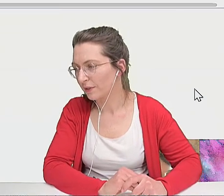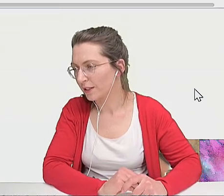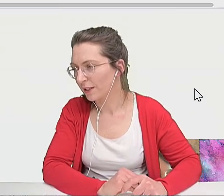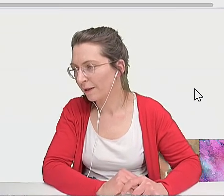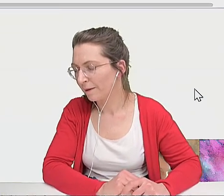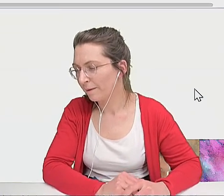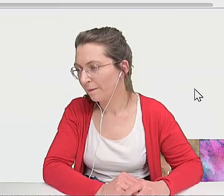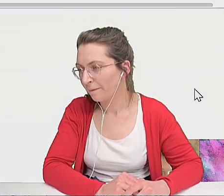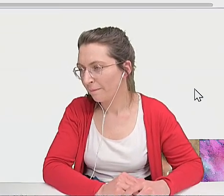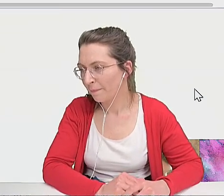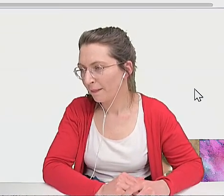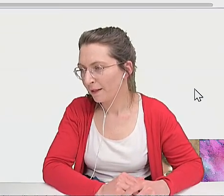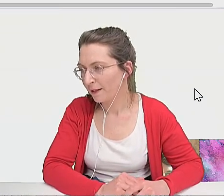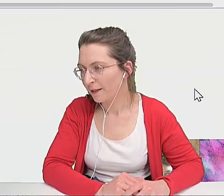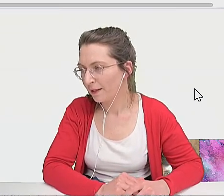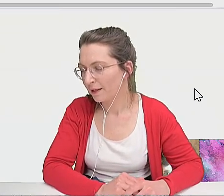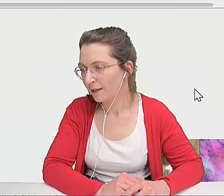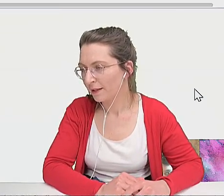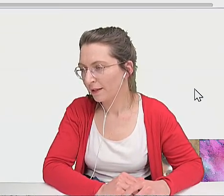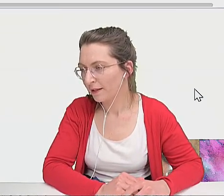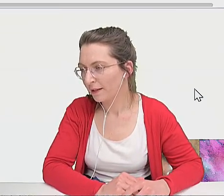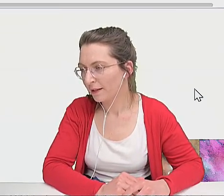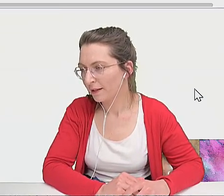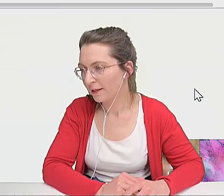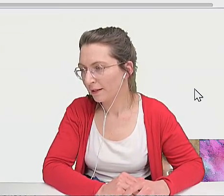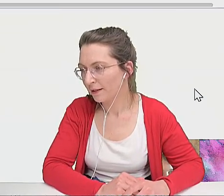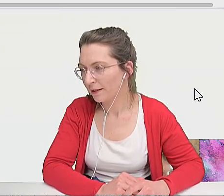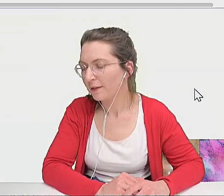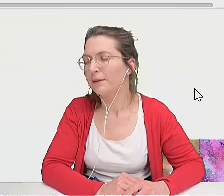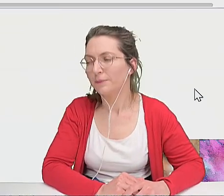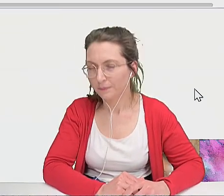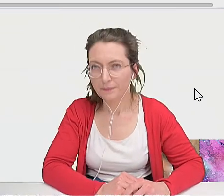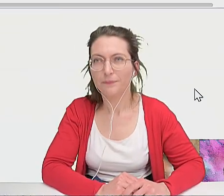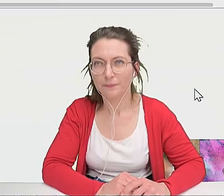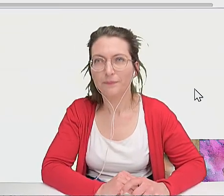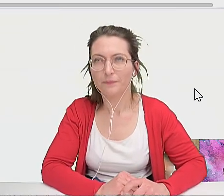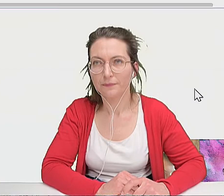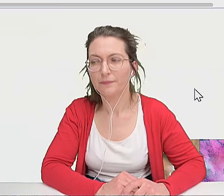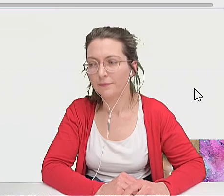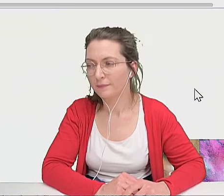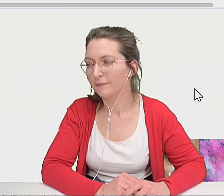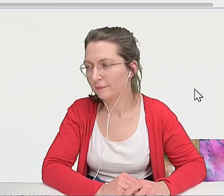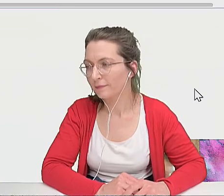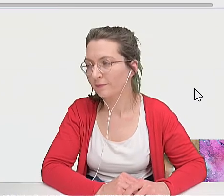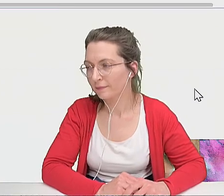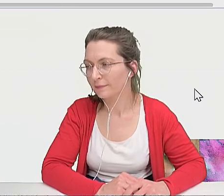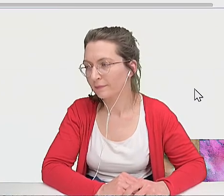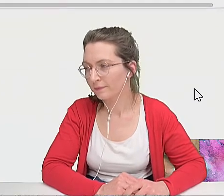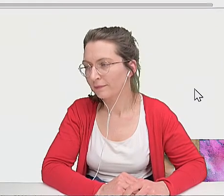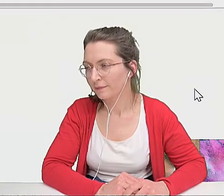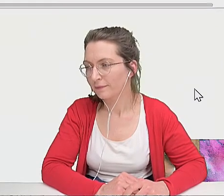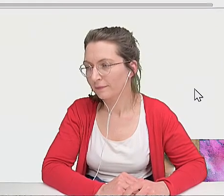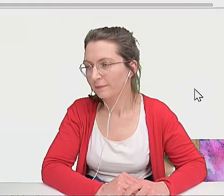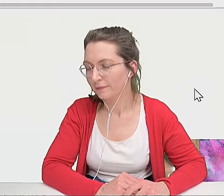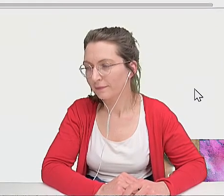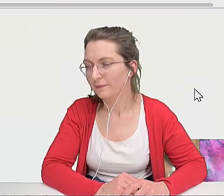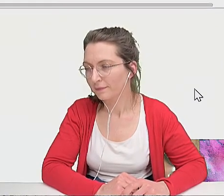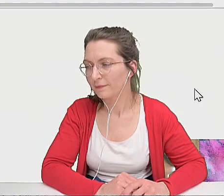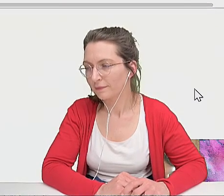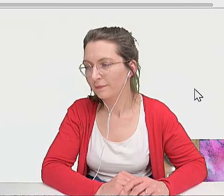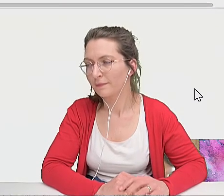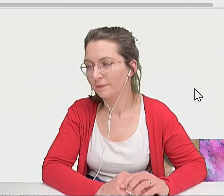kürzer zusammenfassen? Im Prinzip ist alles richtig, was diese Aufgabe löst. Das heißt, alles, was die Behälter an die richtige Stelle